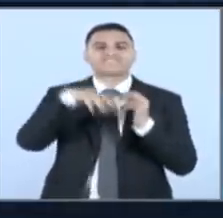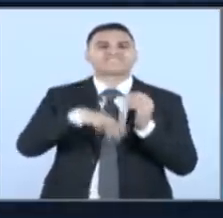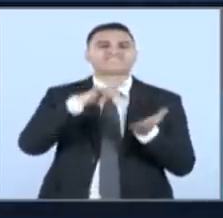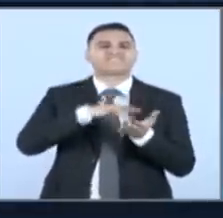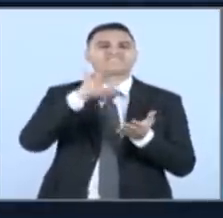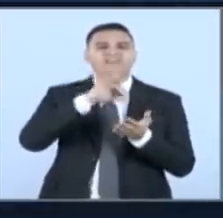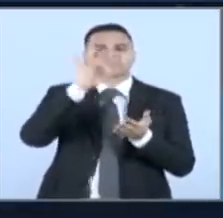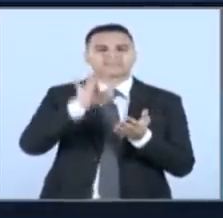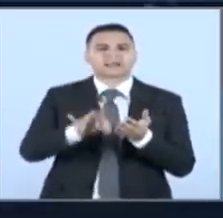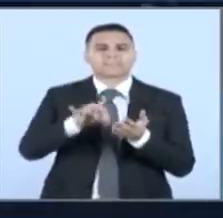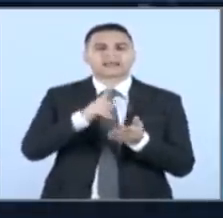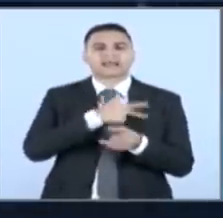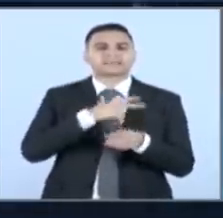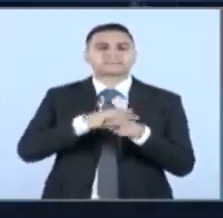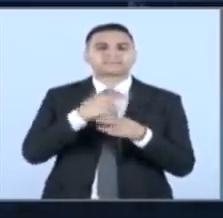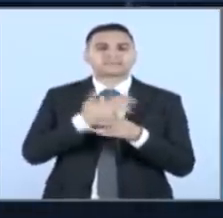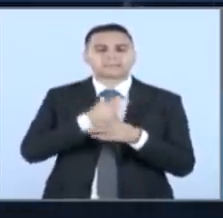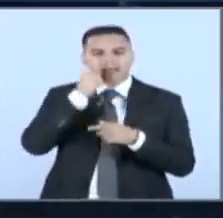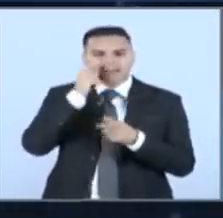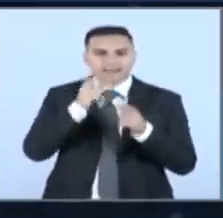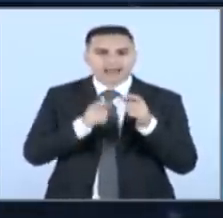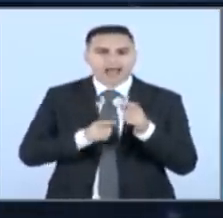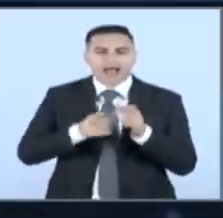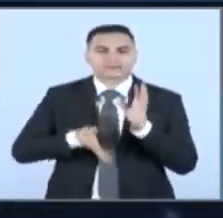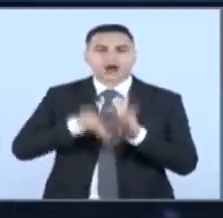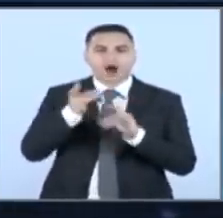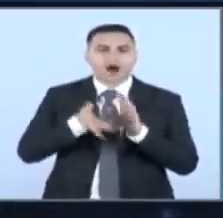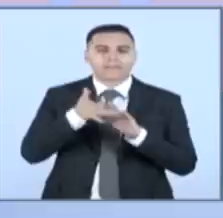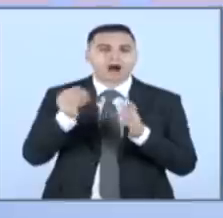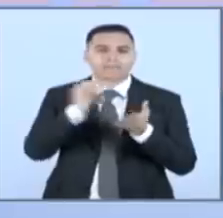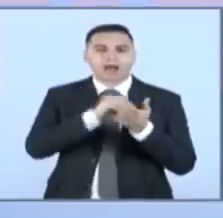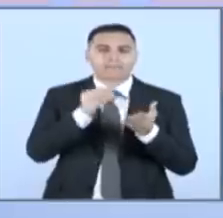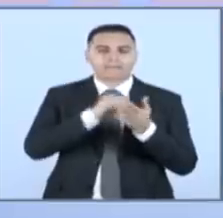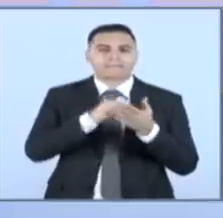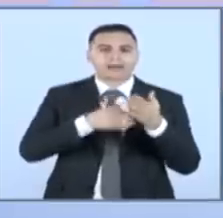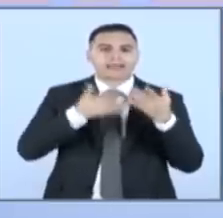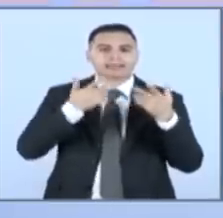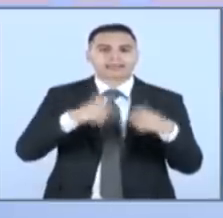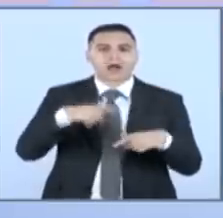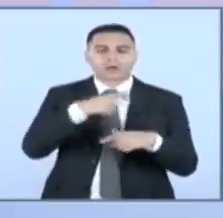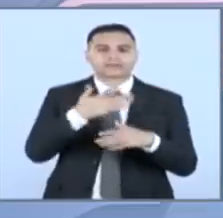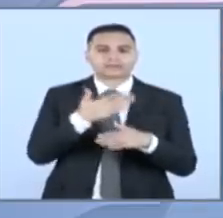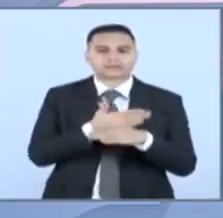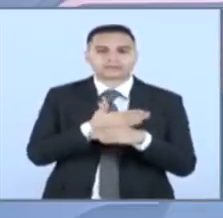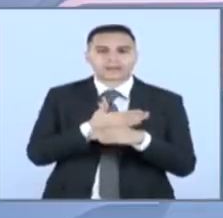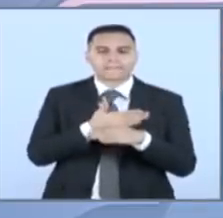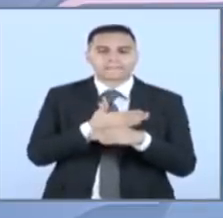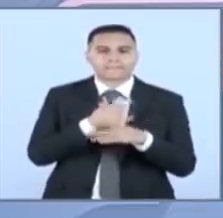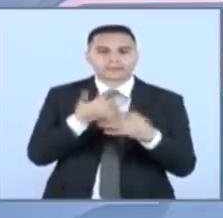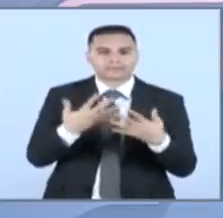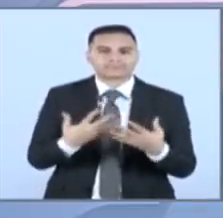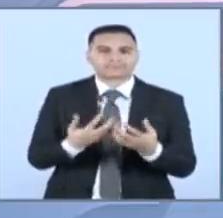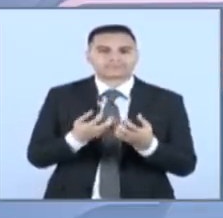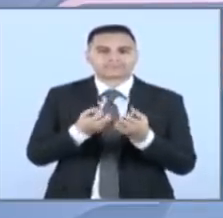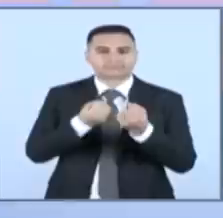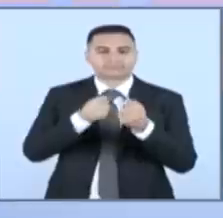اتسمت بكده عشان لجوء الهاربين ليها بسبب طبيعتها الوعرة، أكثر